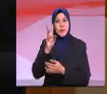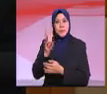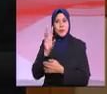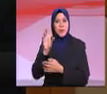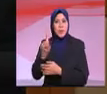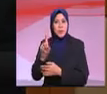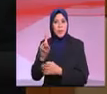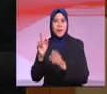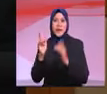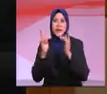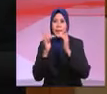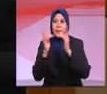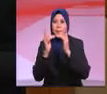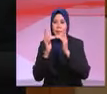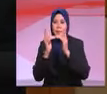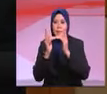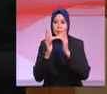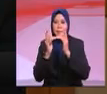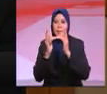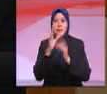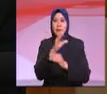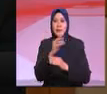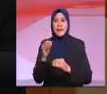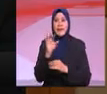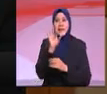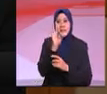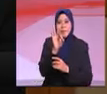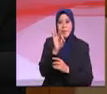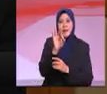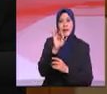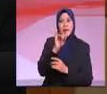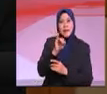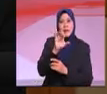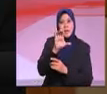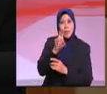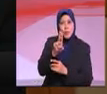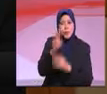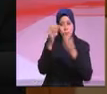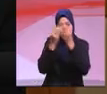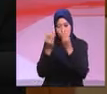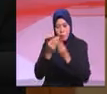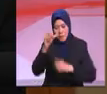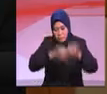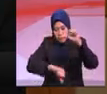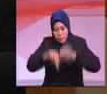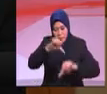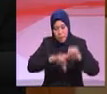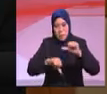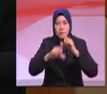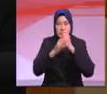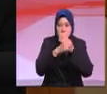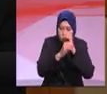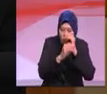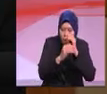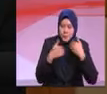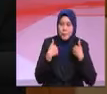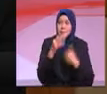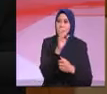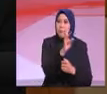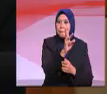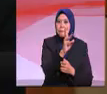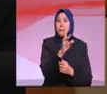1661 katil dan 9 ICU dengan jumlah makmal pada masa tersebut adalah 6